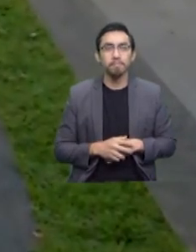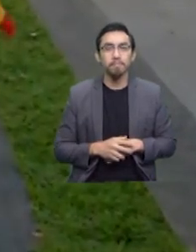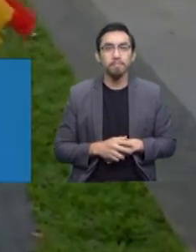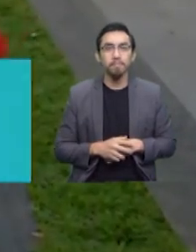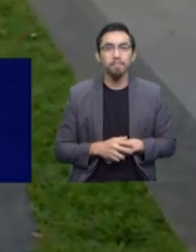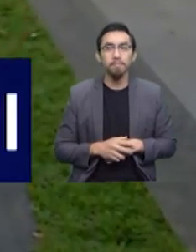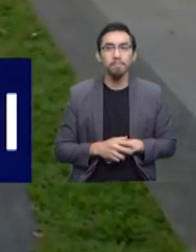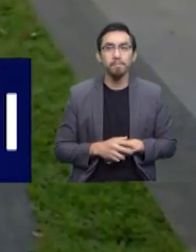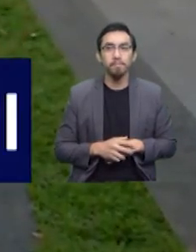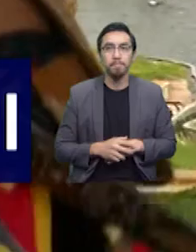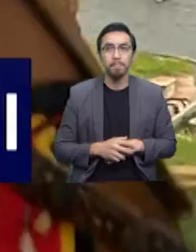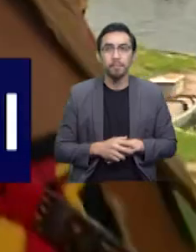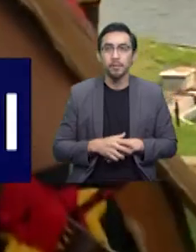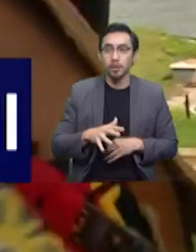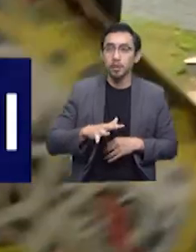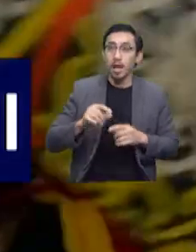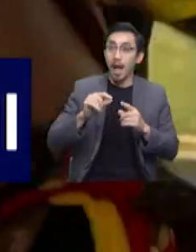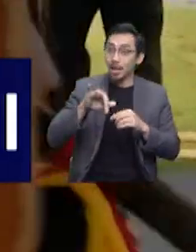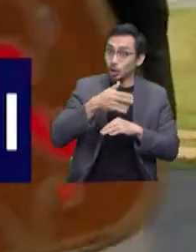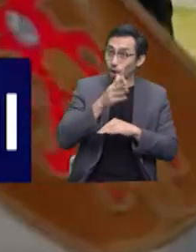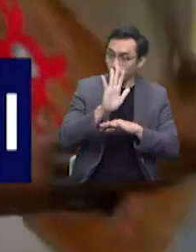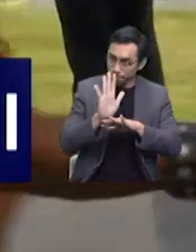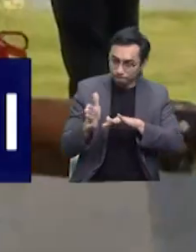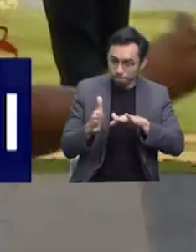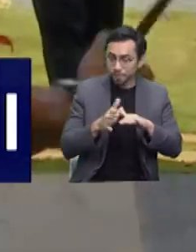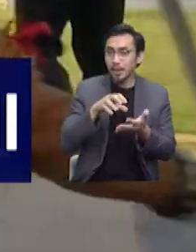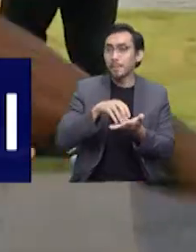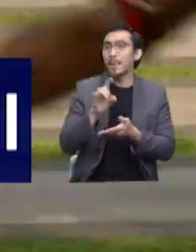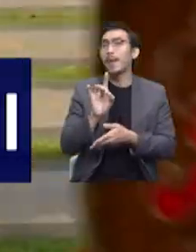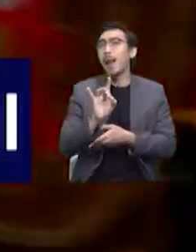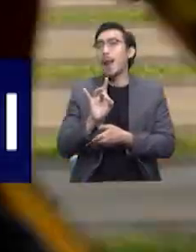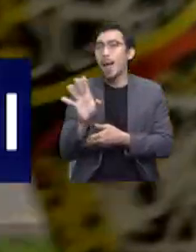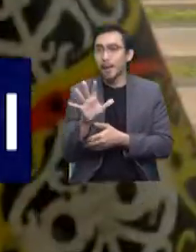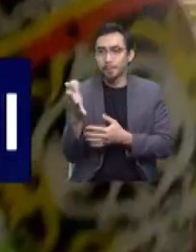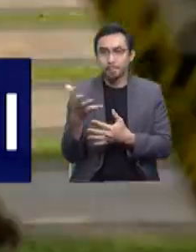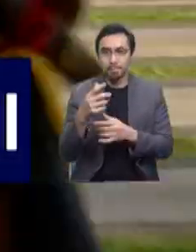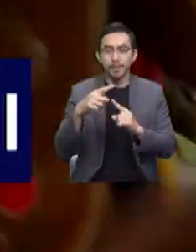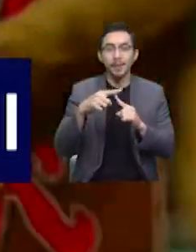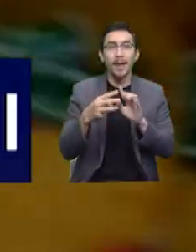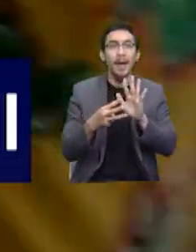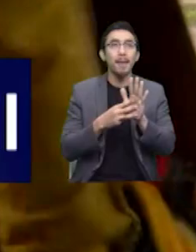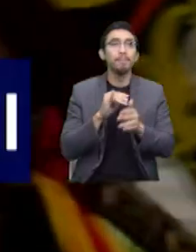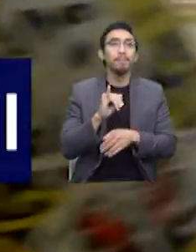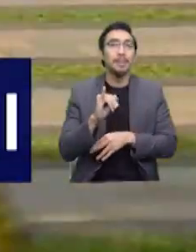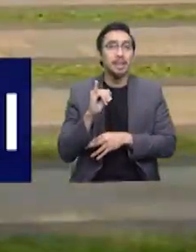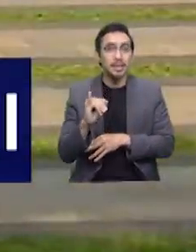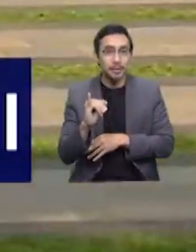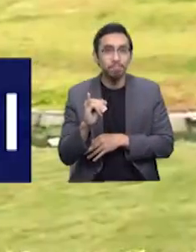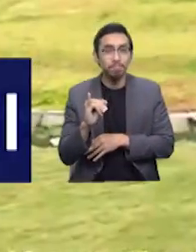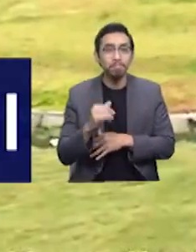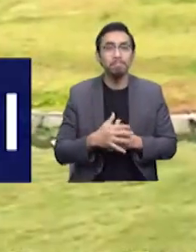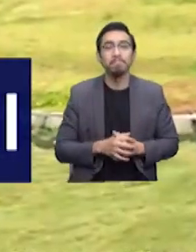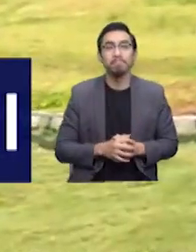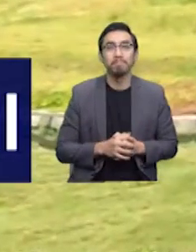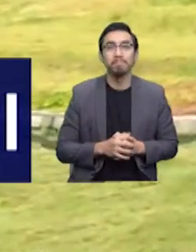Selain di kawasan Ancol, pesta kembang api di malam pergantian tahun juga digelar di kawasan wisata Taman Mini Indonesia Indah, TMII di Jakarta Timur. Sejak